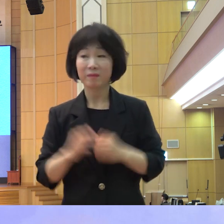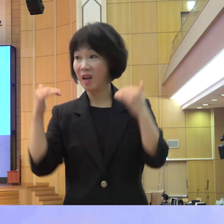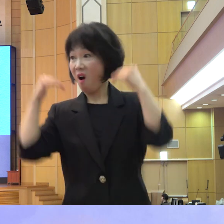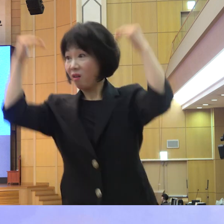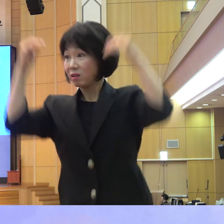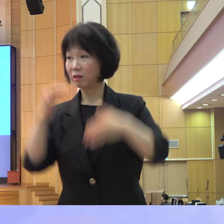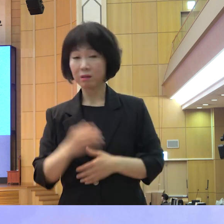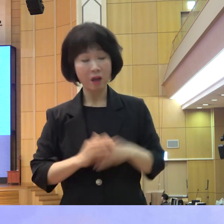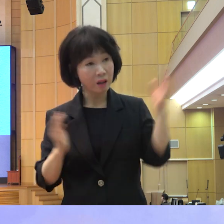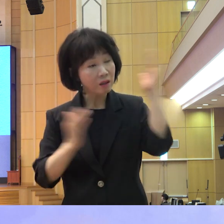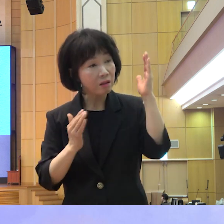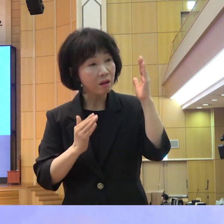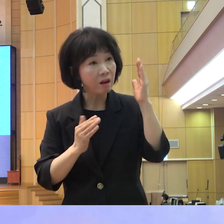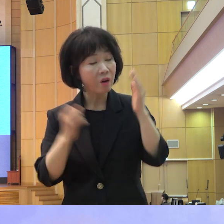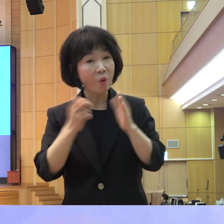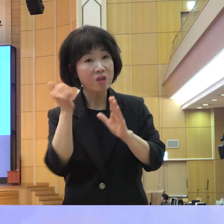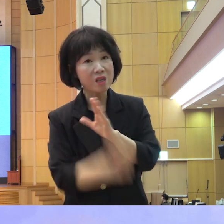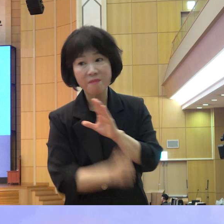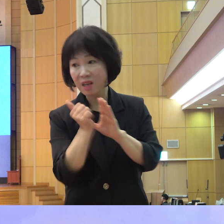해요. 혼내고.